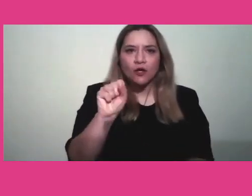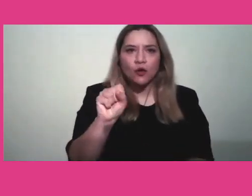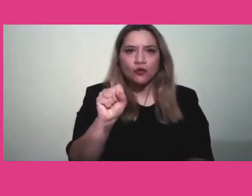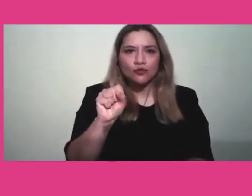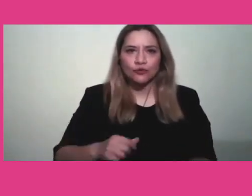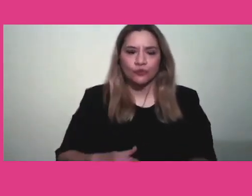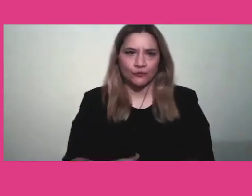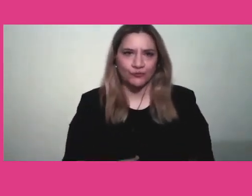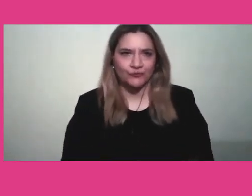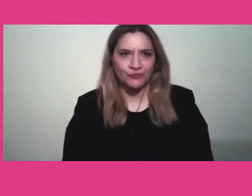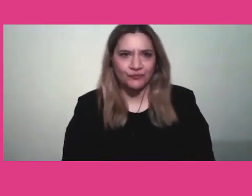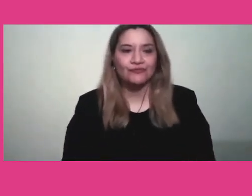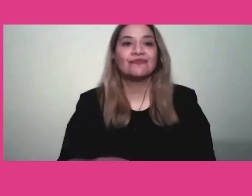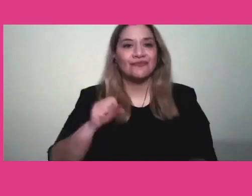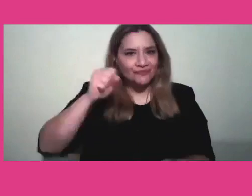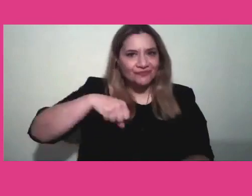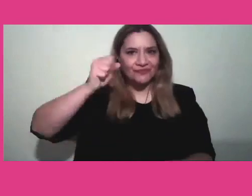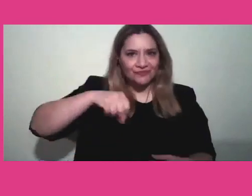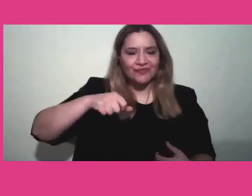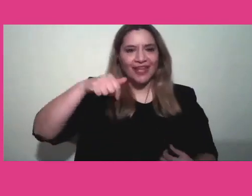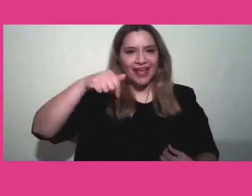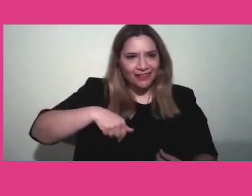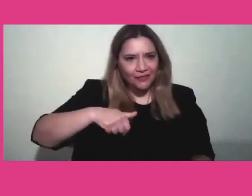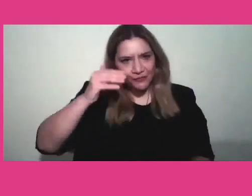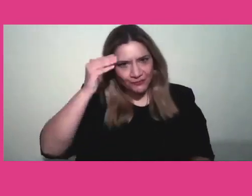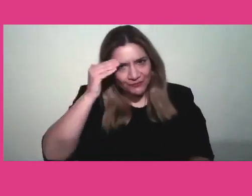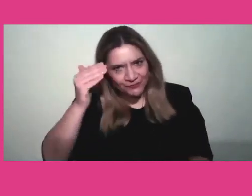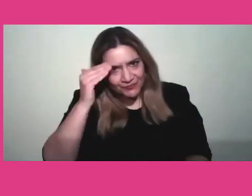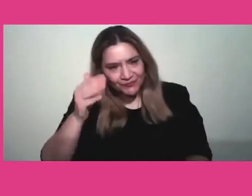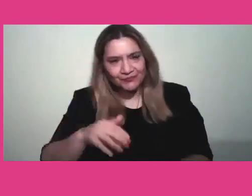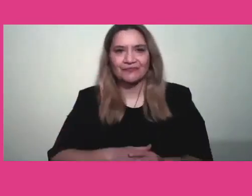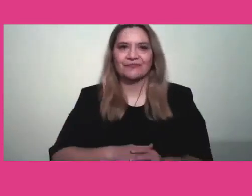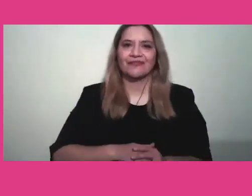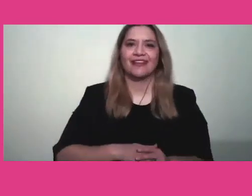Εδώ είμαι, ναι. Γεια σου, Θάνο. Γεια.